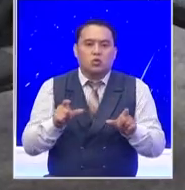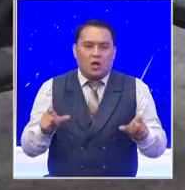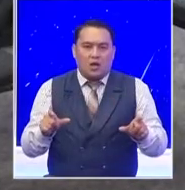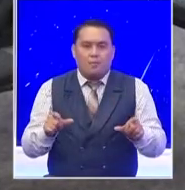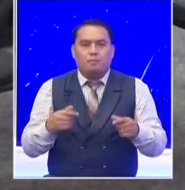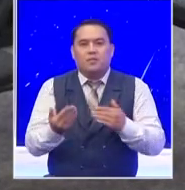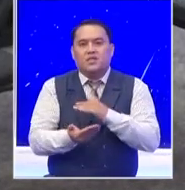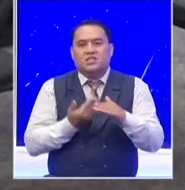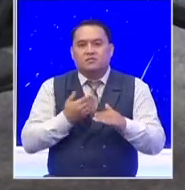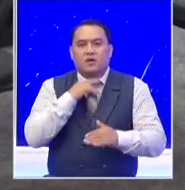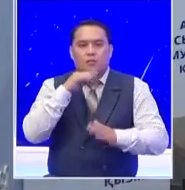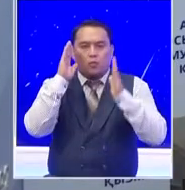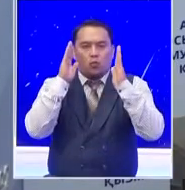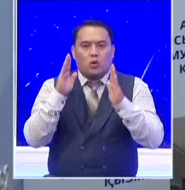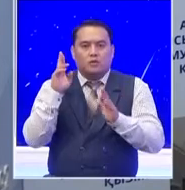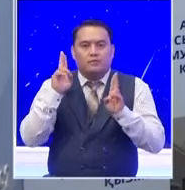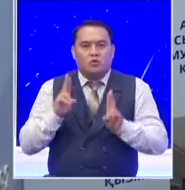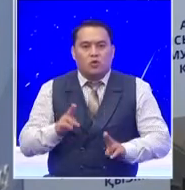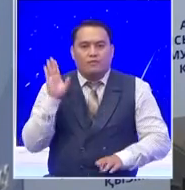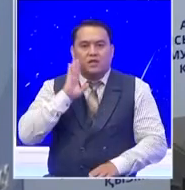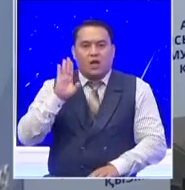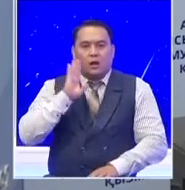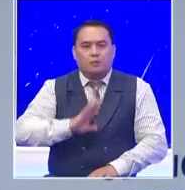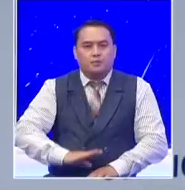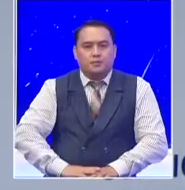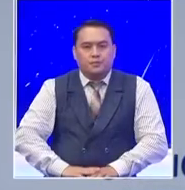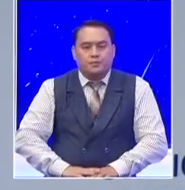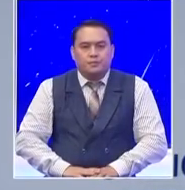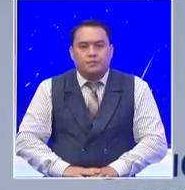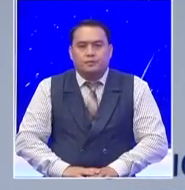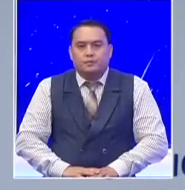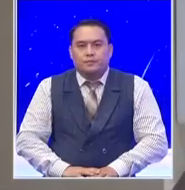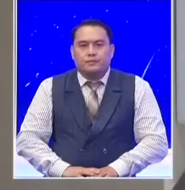и призвали граждан соблюдать правила отдыха на воде.